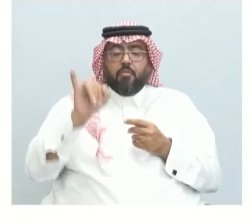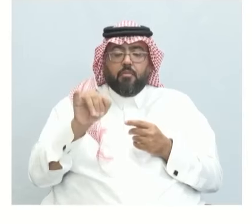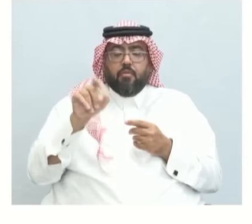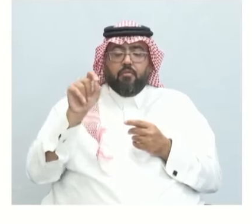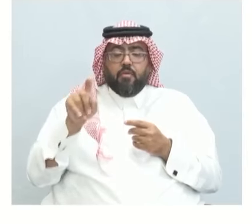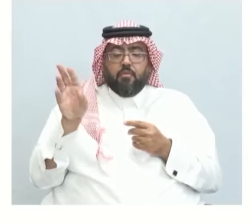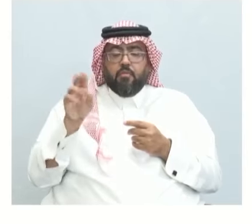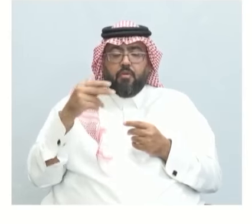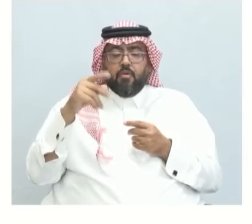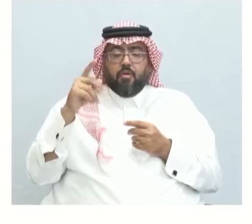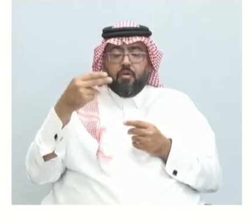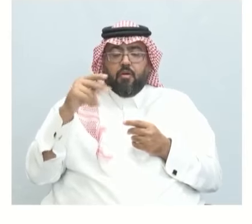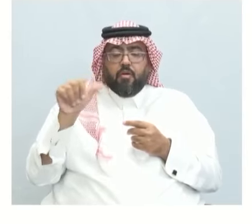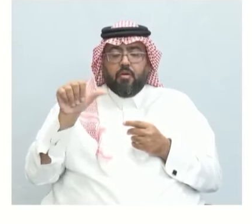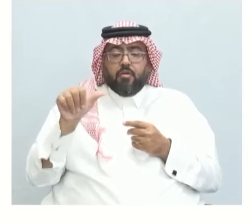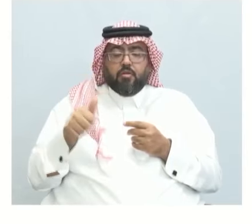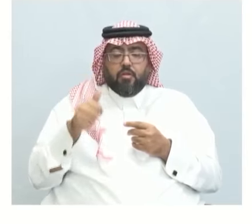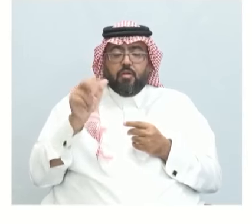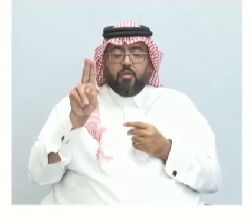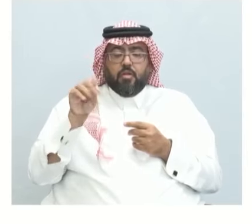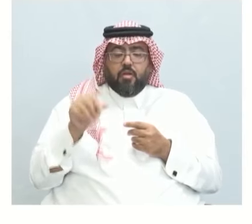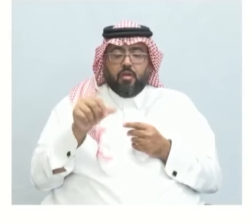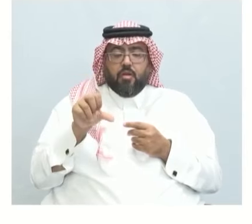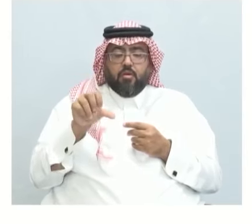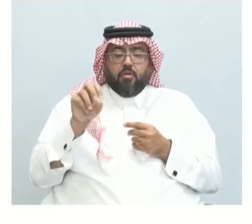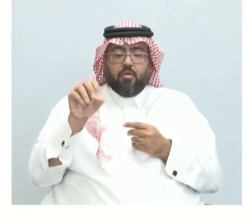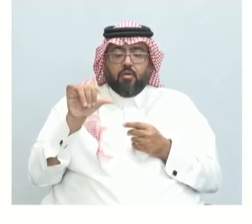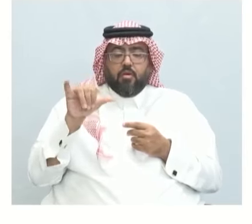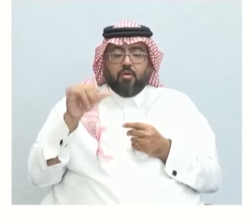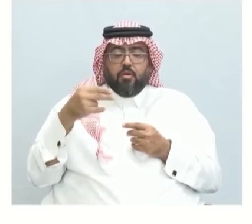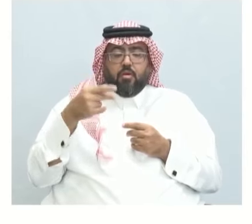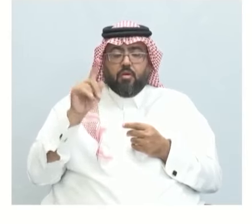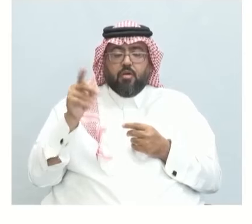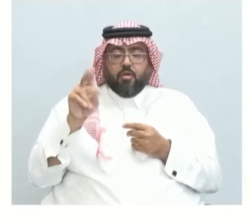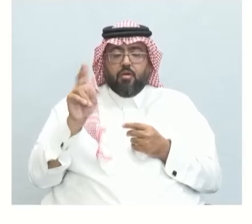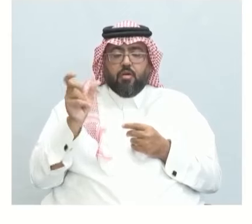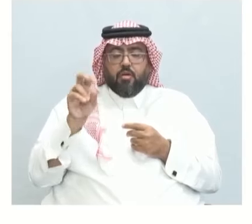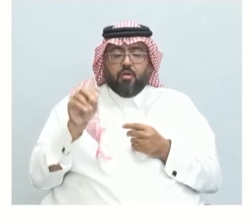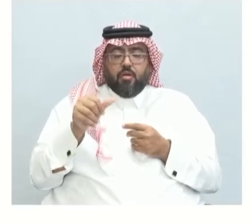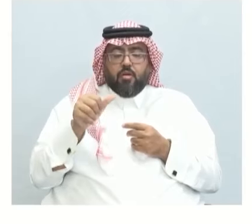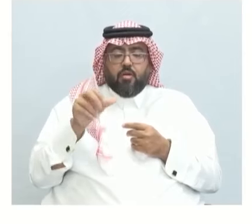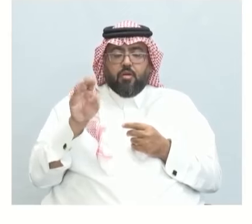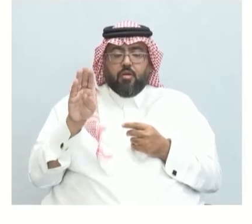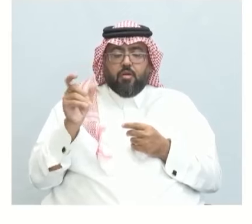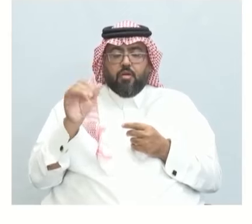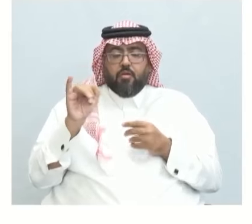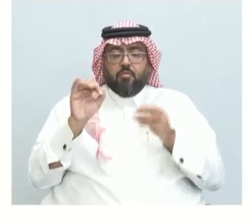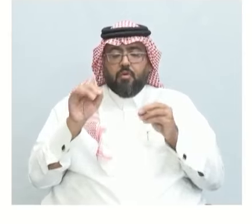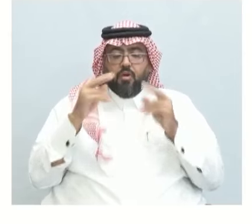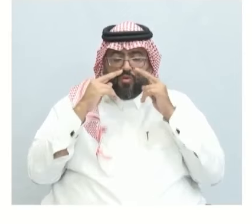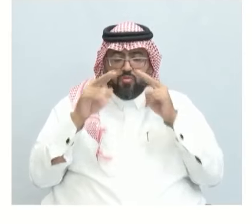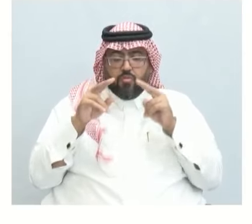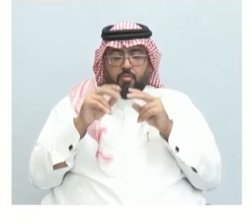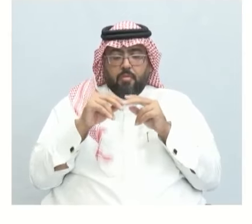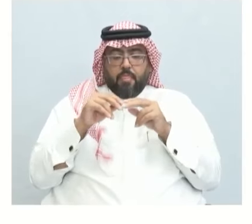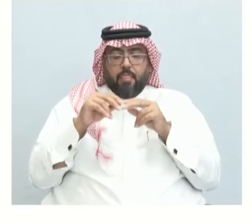كانه حب فلفل وقال اميه ابن ابي الصلت مادحا تباري الريح مكرمه ومجدا اذا ما